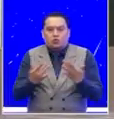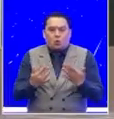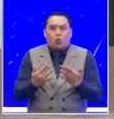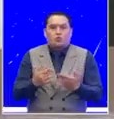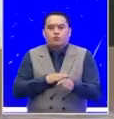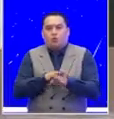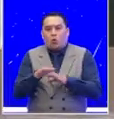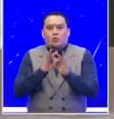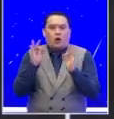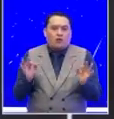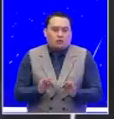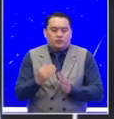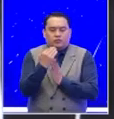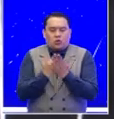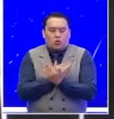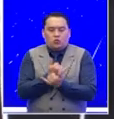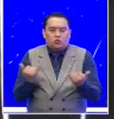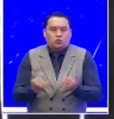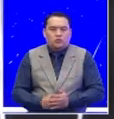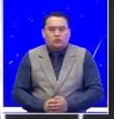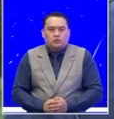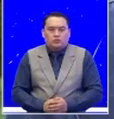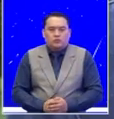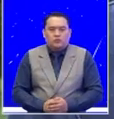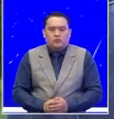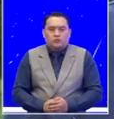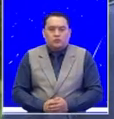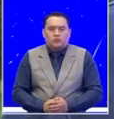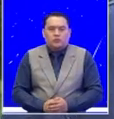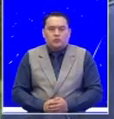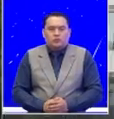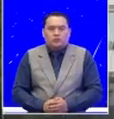продуктовыми корзинами и полным спектром необходимых услуг.